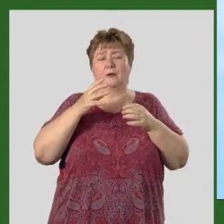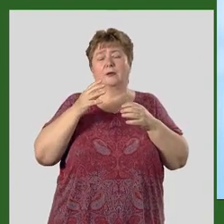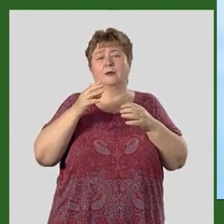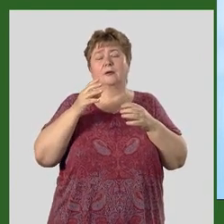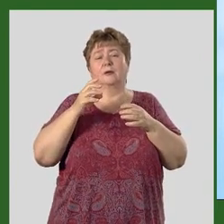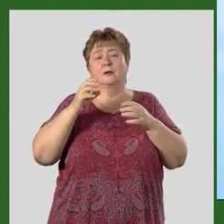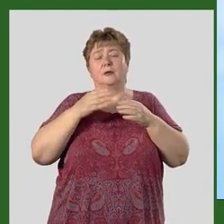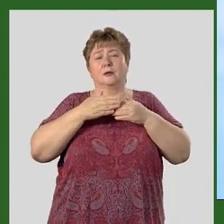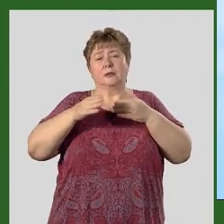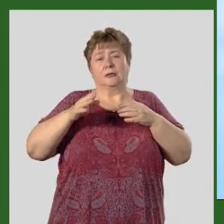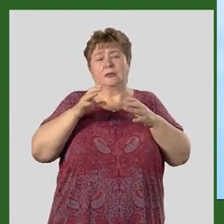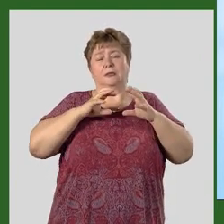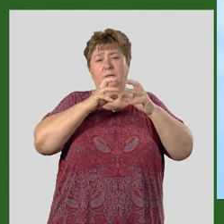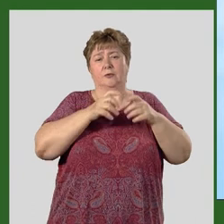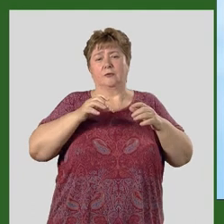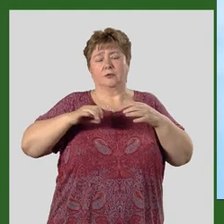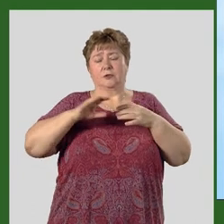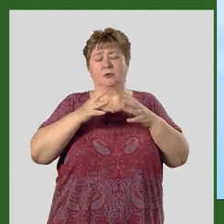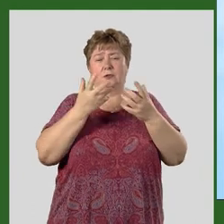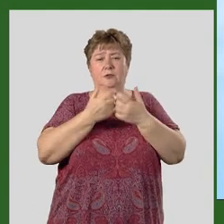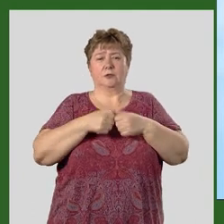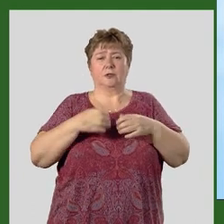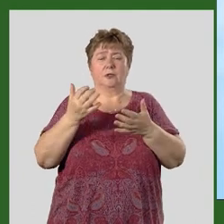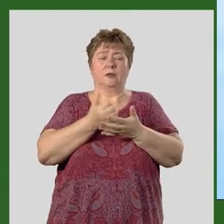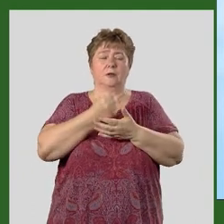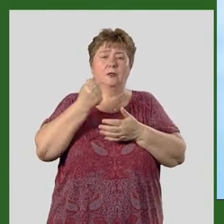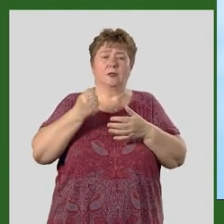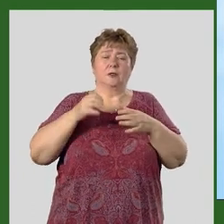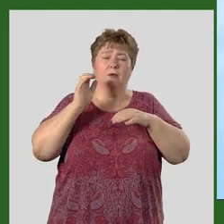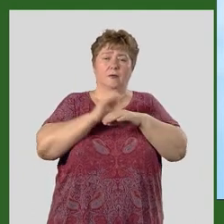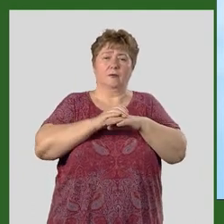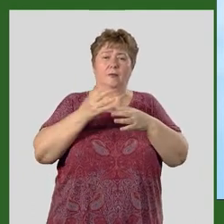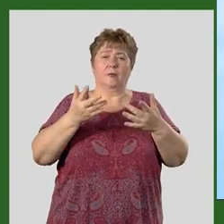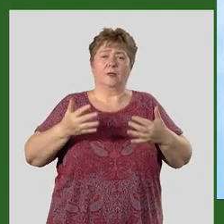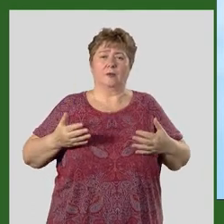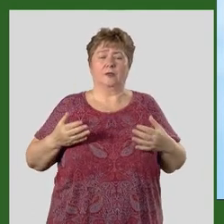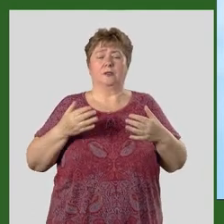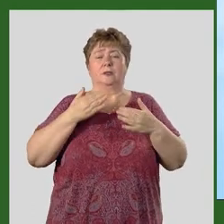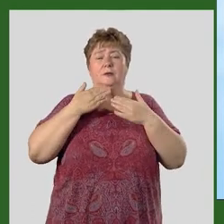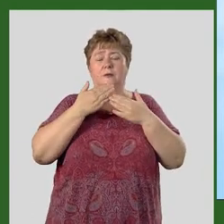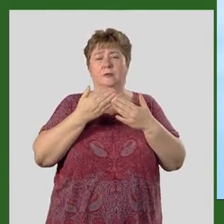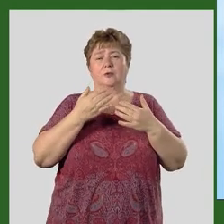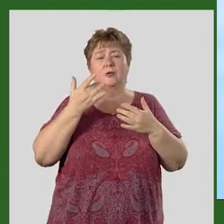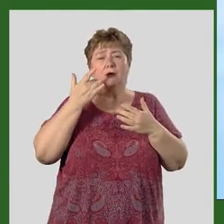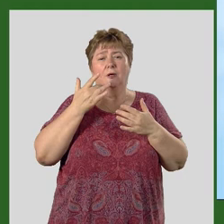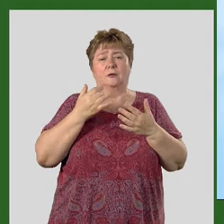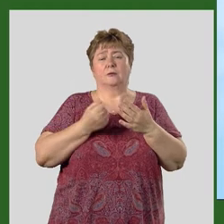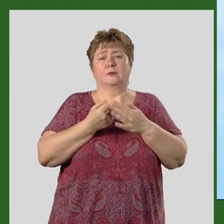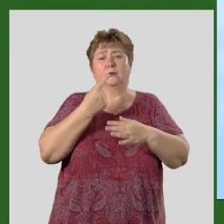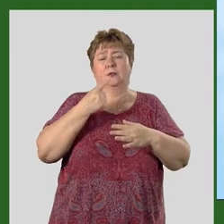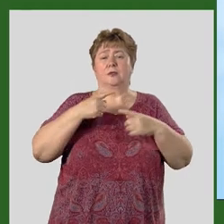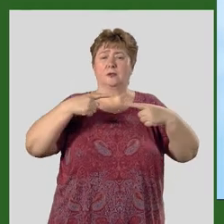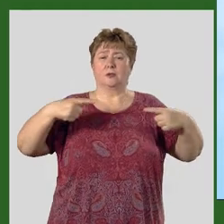шара. Численность населения является определяющим фактором потребительского спроса, который становится